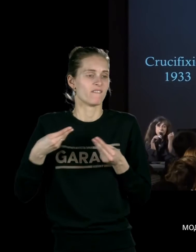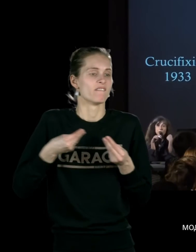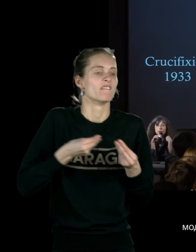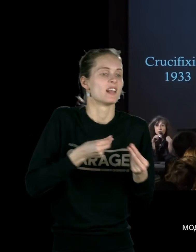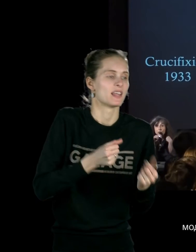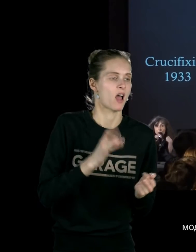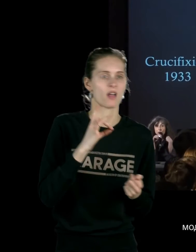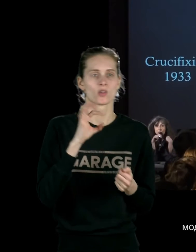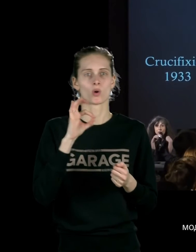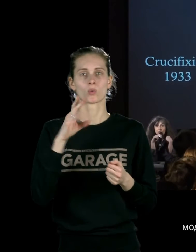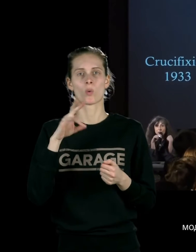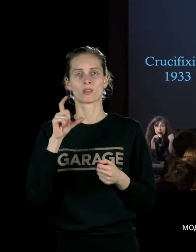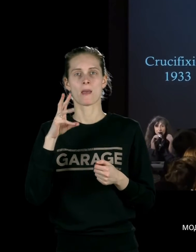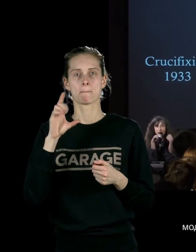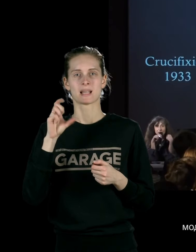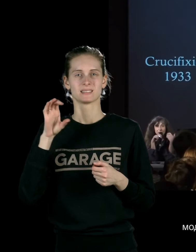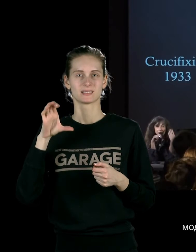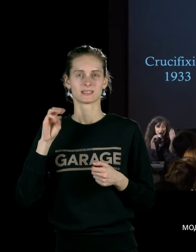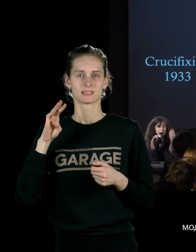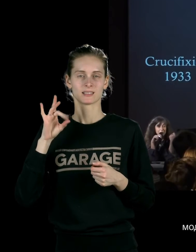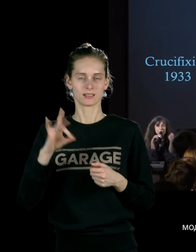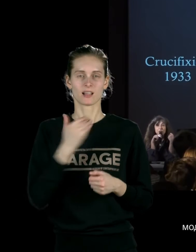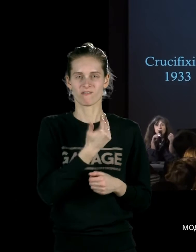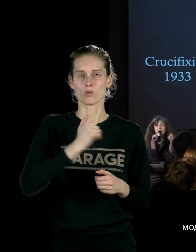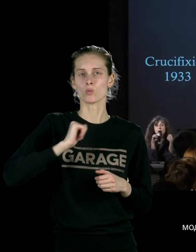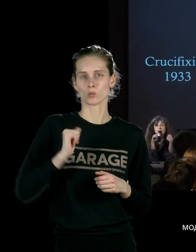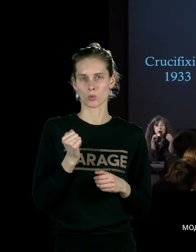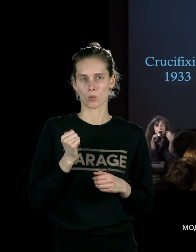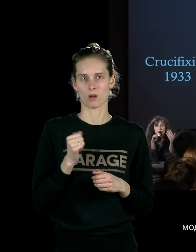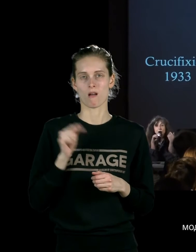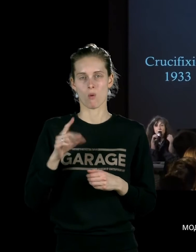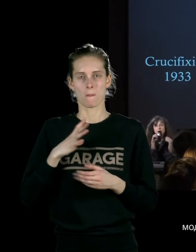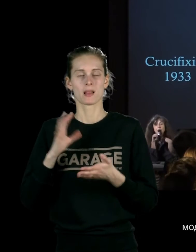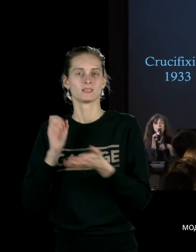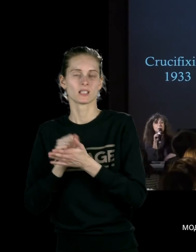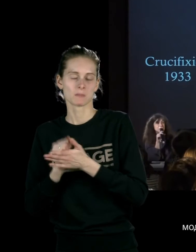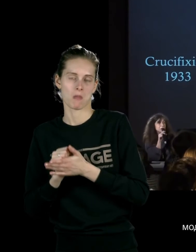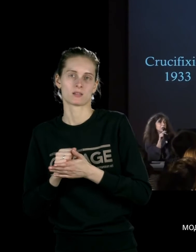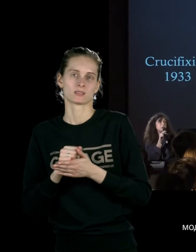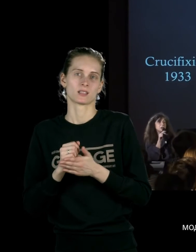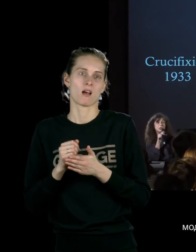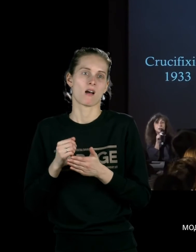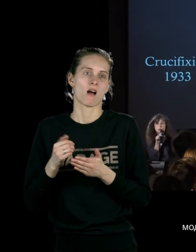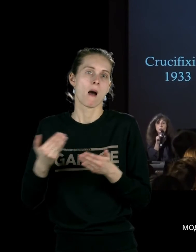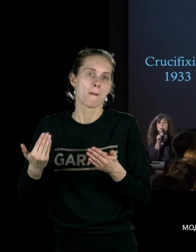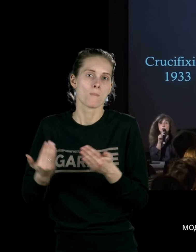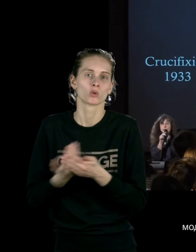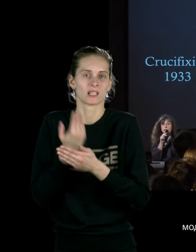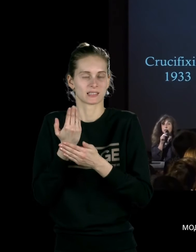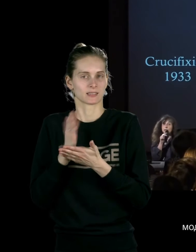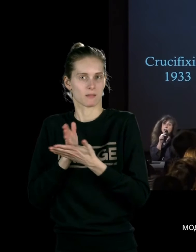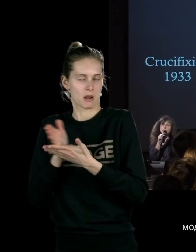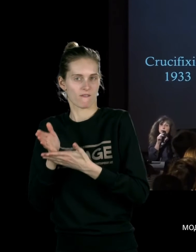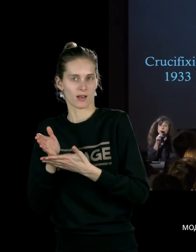раз наоборот был религиозным человеком и занимался модернистской версией, одним из первых стал делать модернистские версии